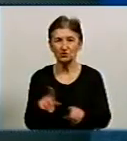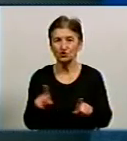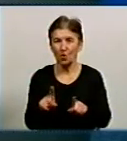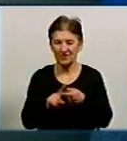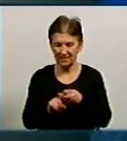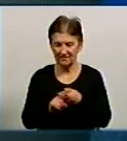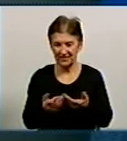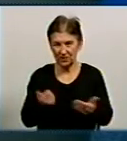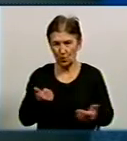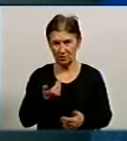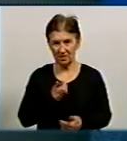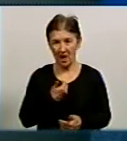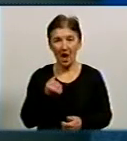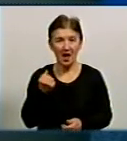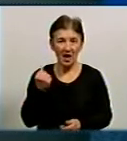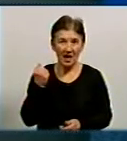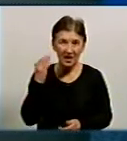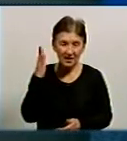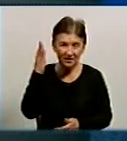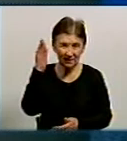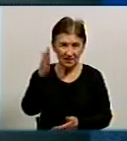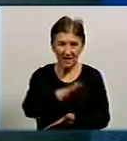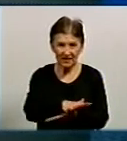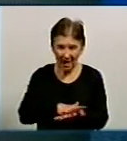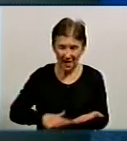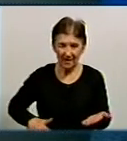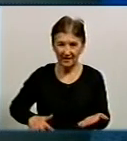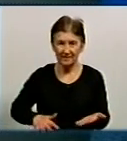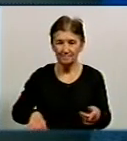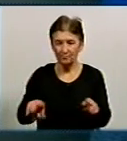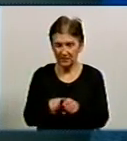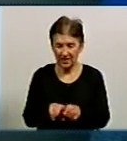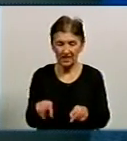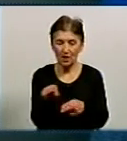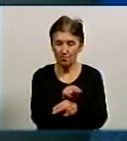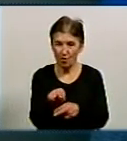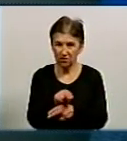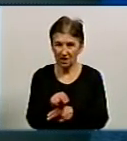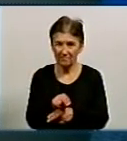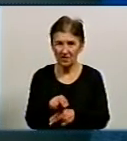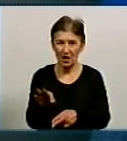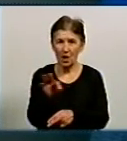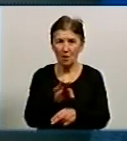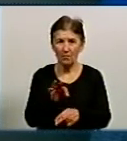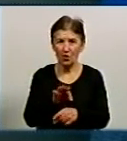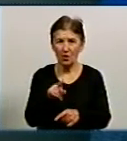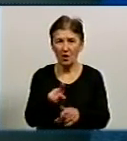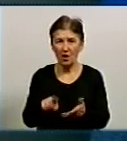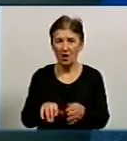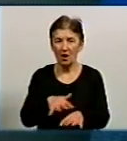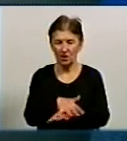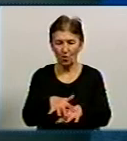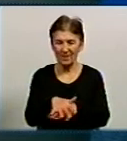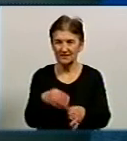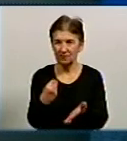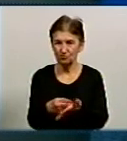Але надалі, я думаю, що ми внесемо такі поправки в положення про громадський бюджет, щоб